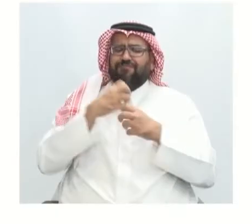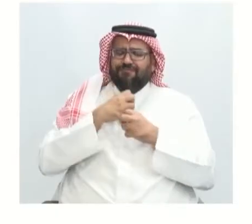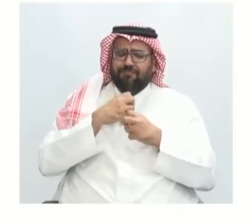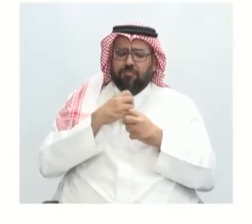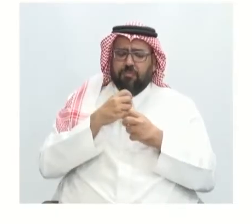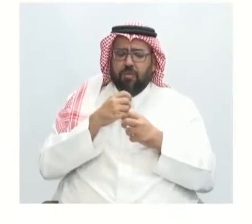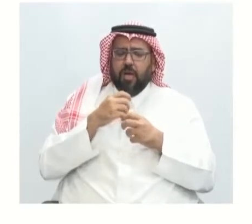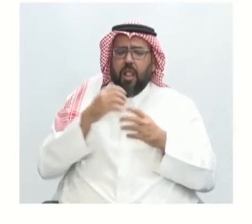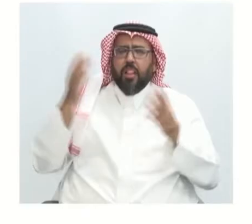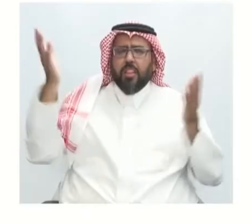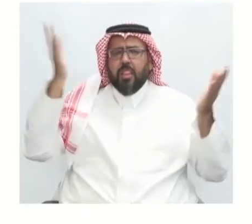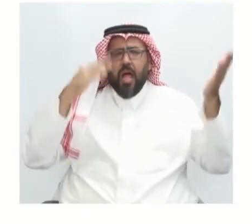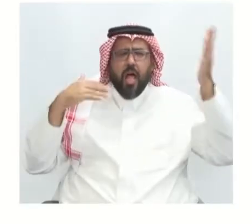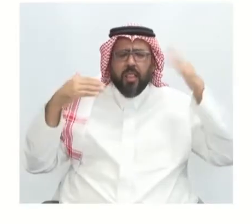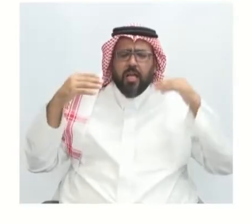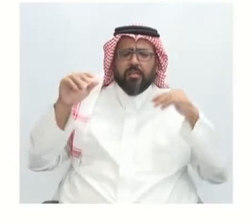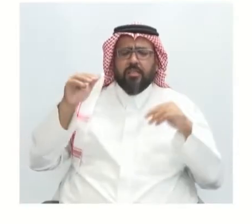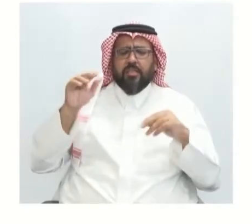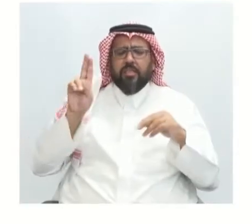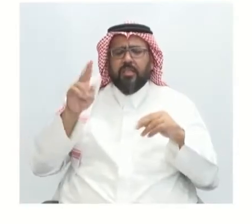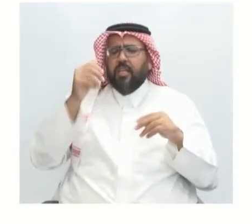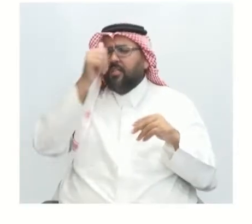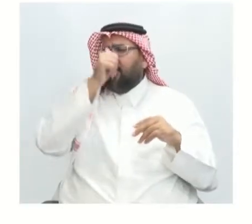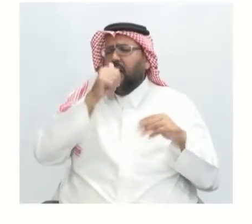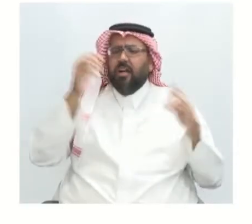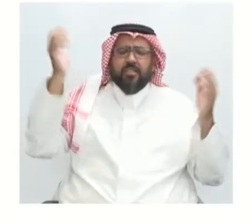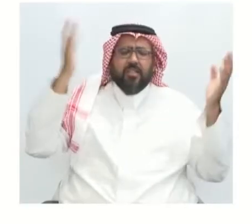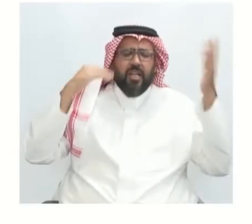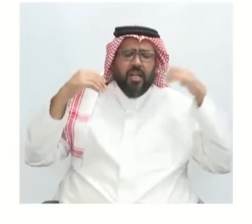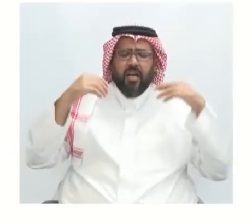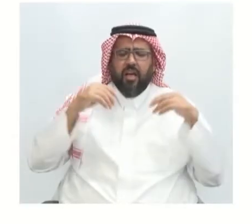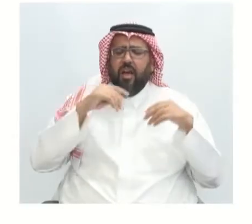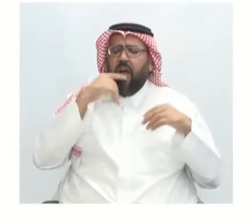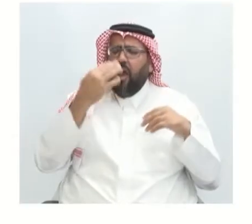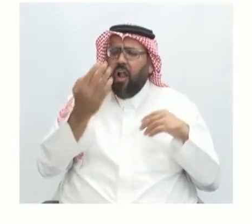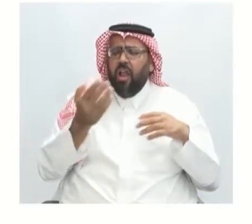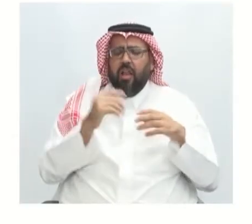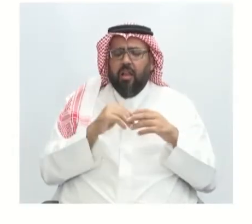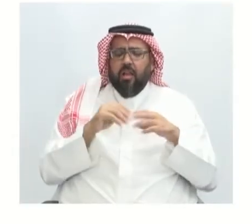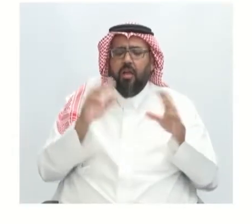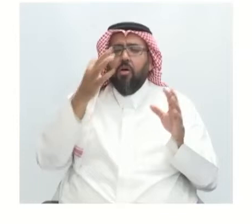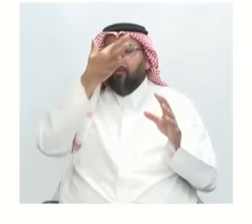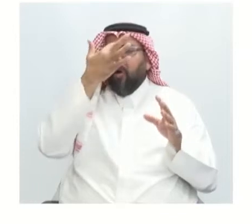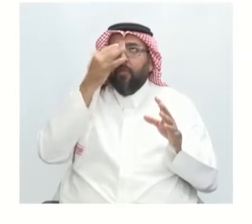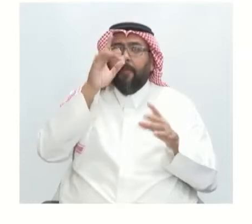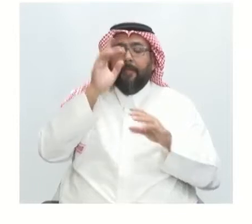عن التسخط لاحظوا هذه الكلمه التسخط والشكايه لاقداره